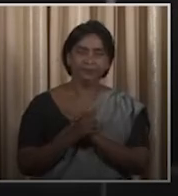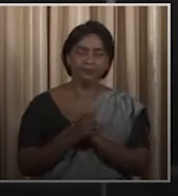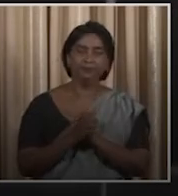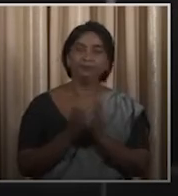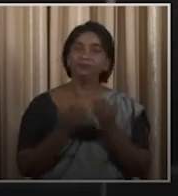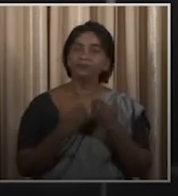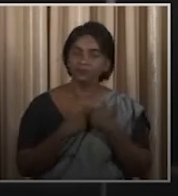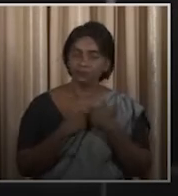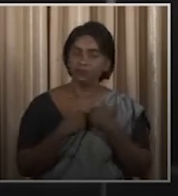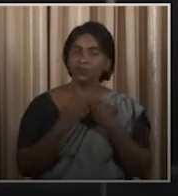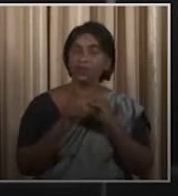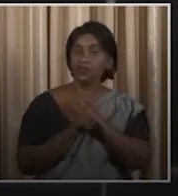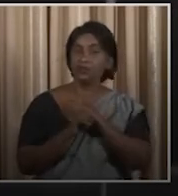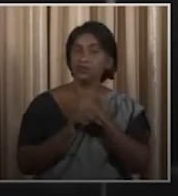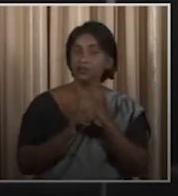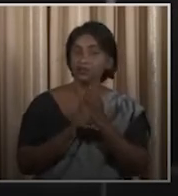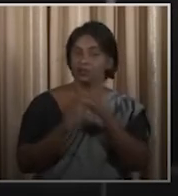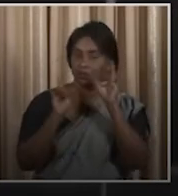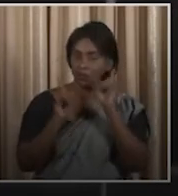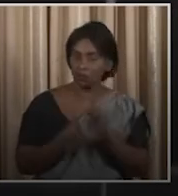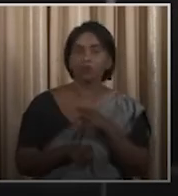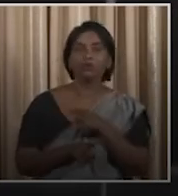අපේ සංස්කෘතියට අදාළ